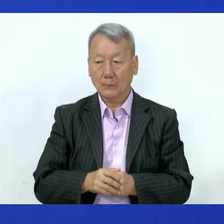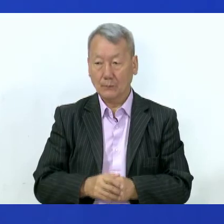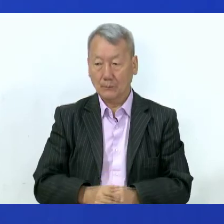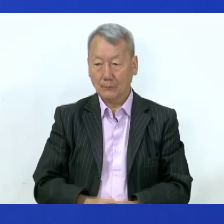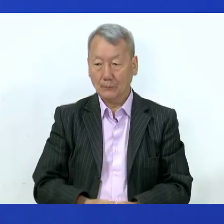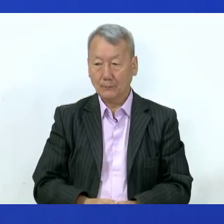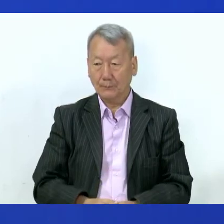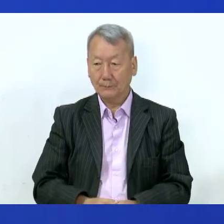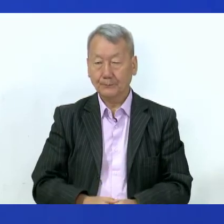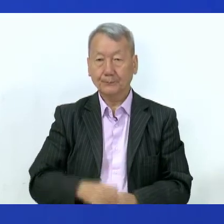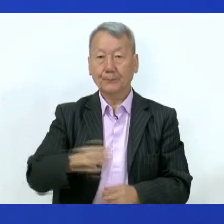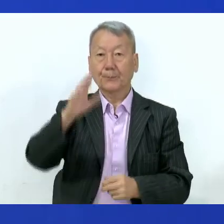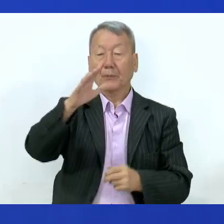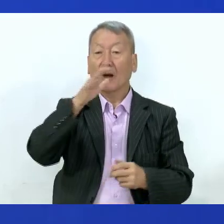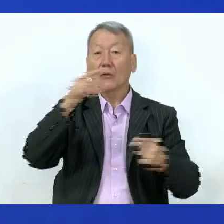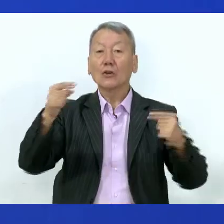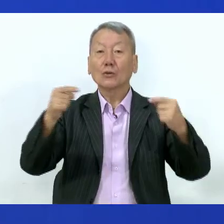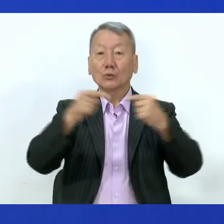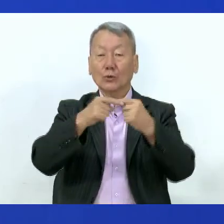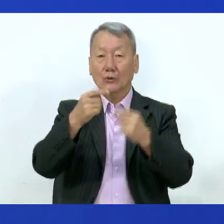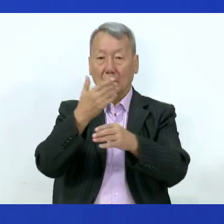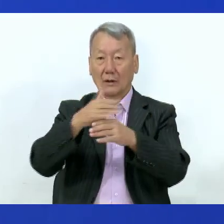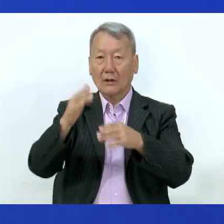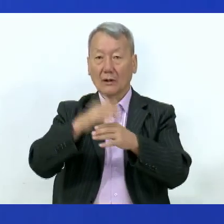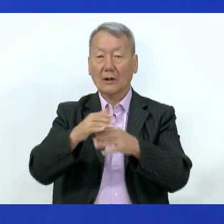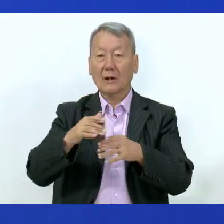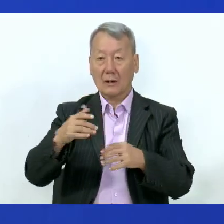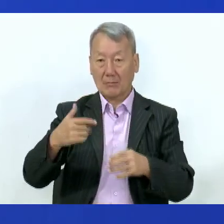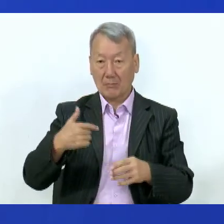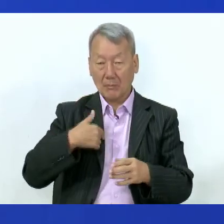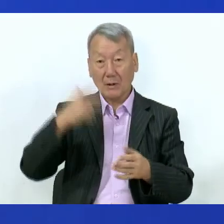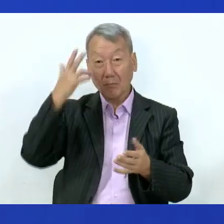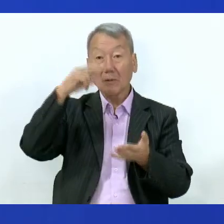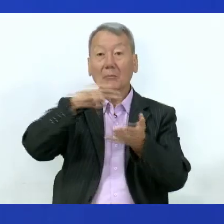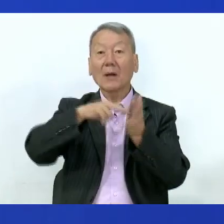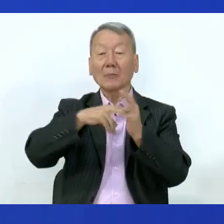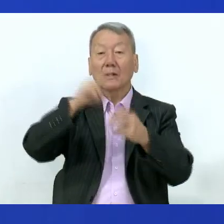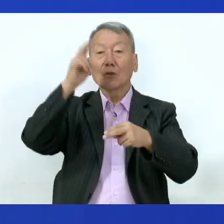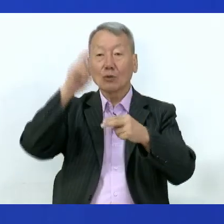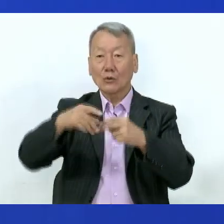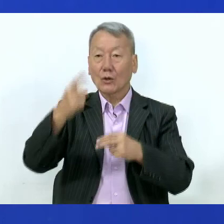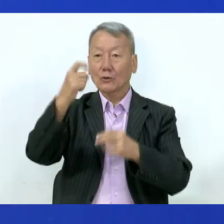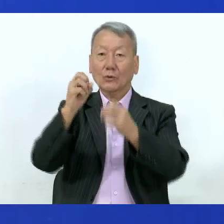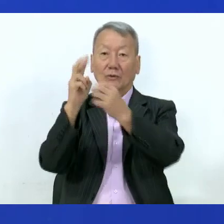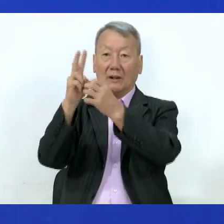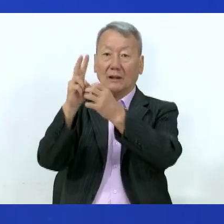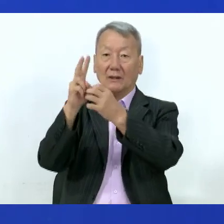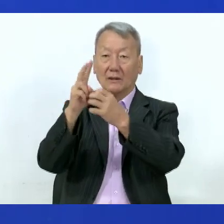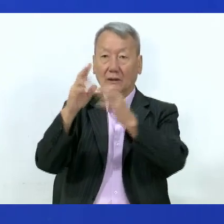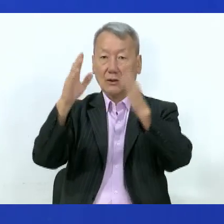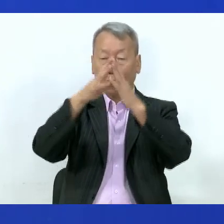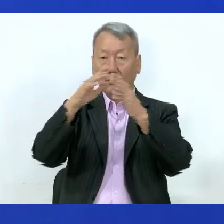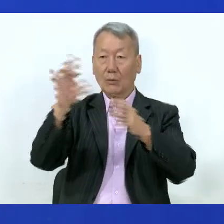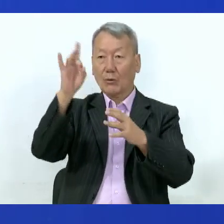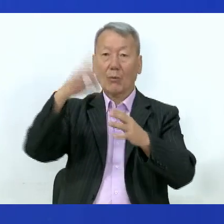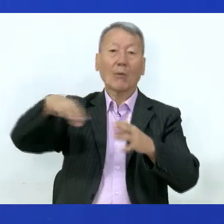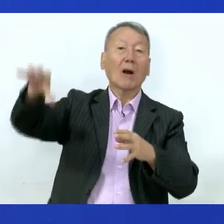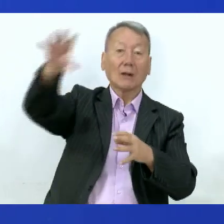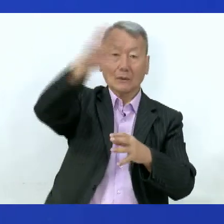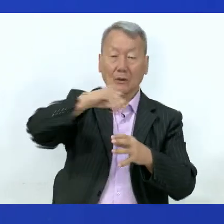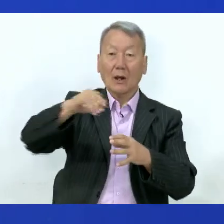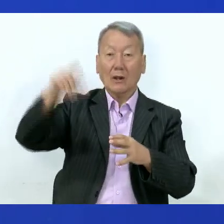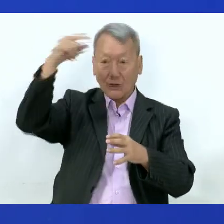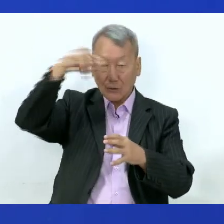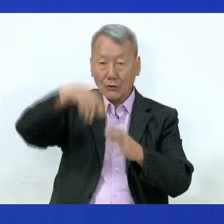При своевременном финансировании мы планируем завершить 112 объектов по республике. Из них